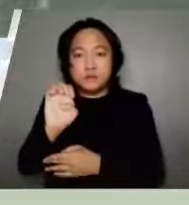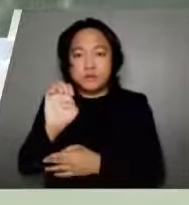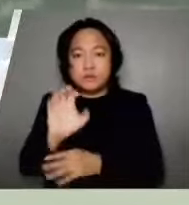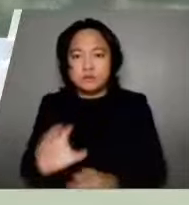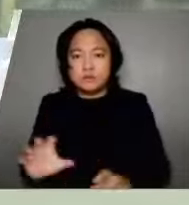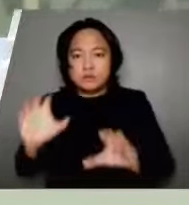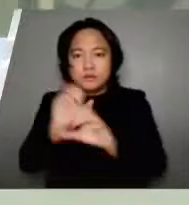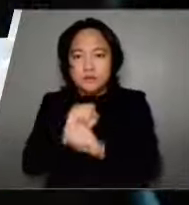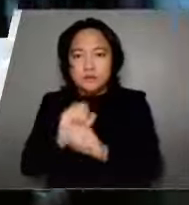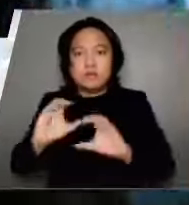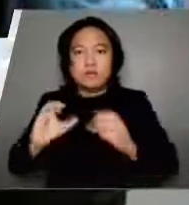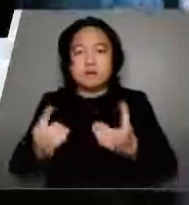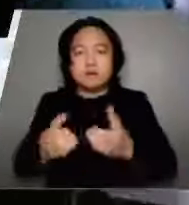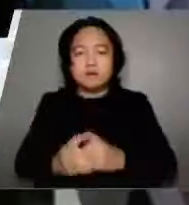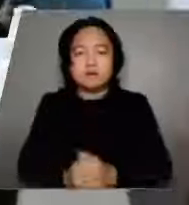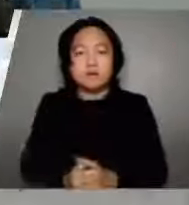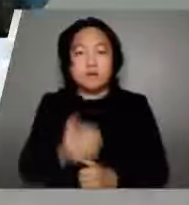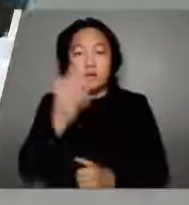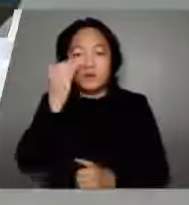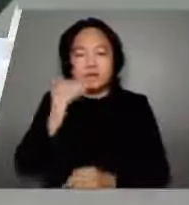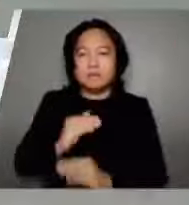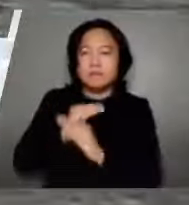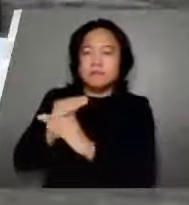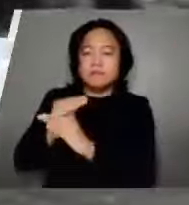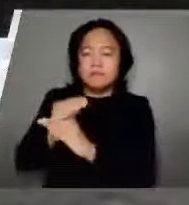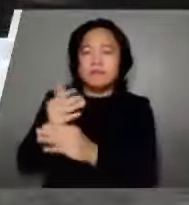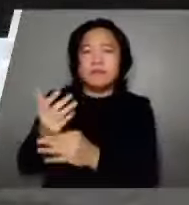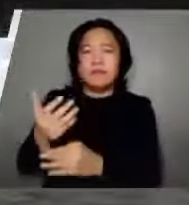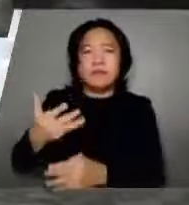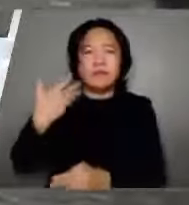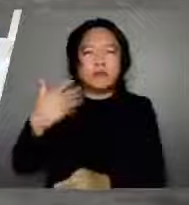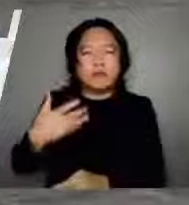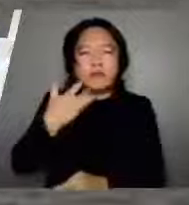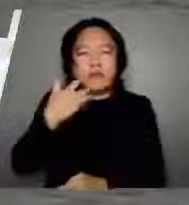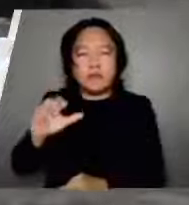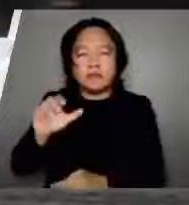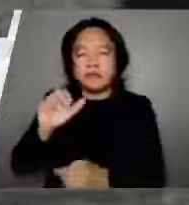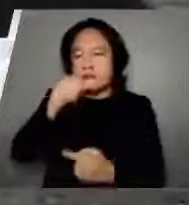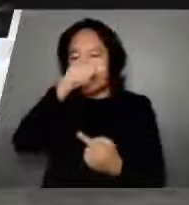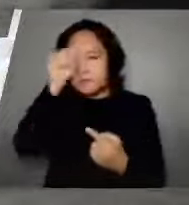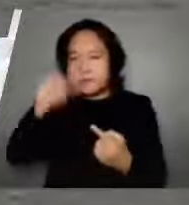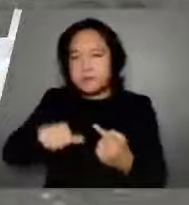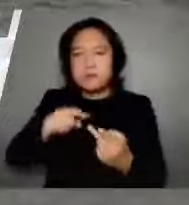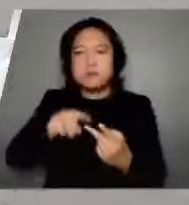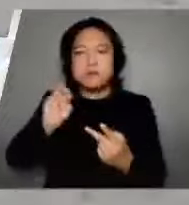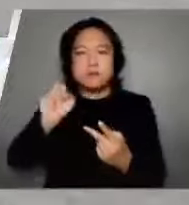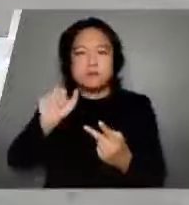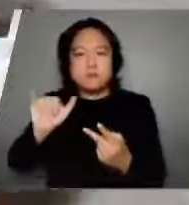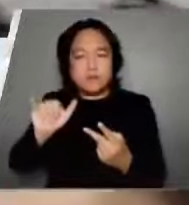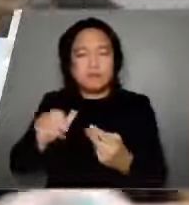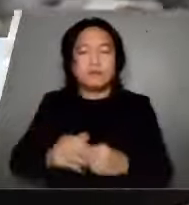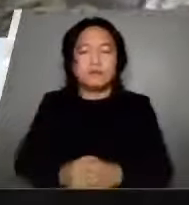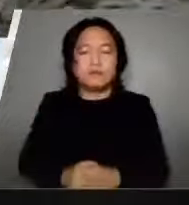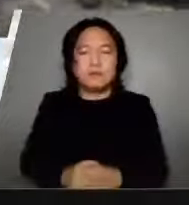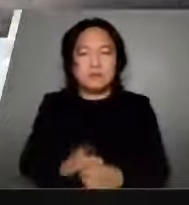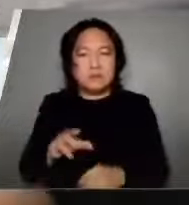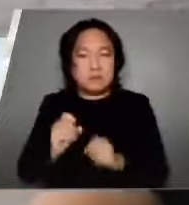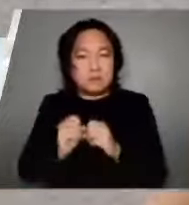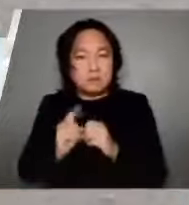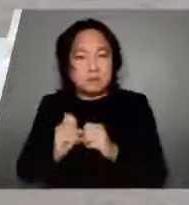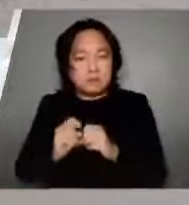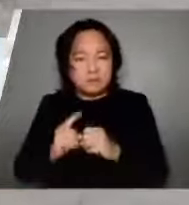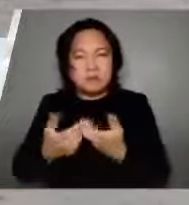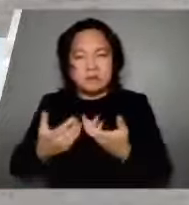talaga ang matinding init tuwing Abril at Mayo. Yun nga lang, matatapat naman sa tag-ulan, bagamat piling araw lang naman